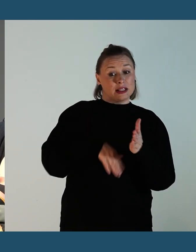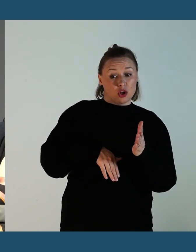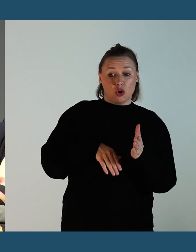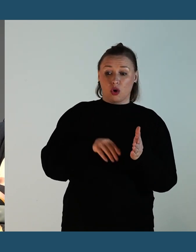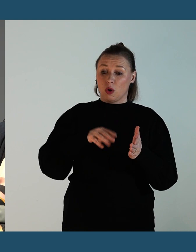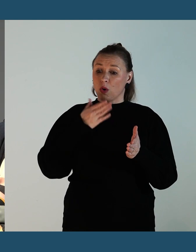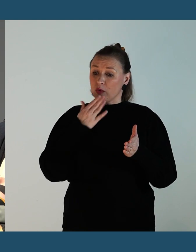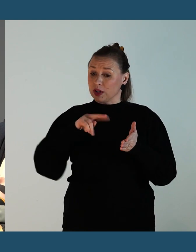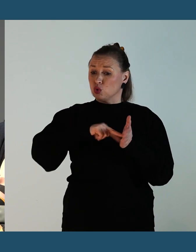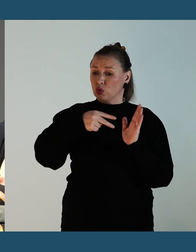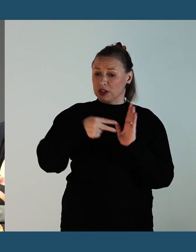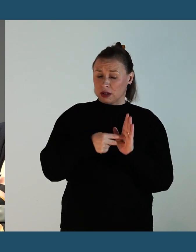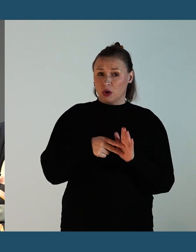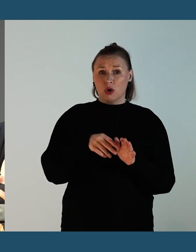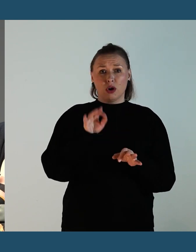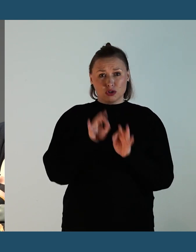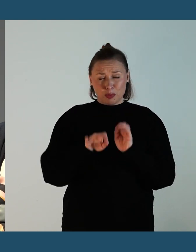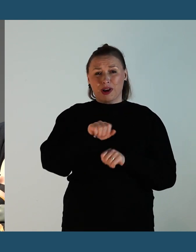kaikille.